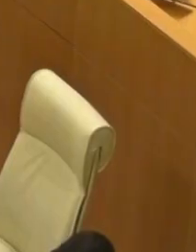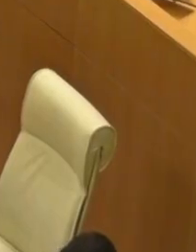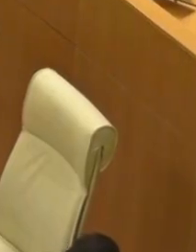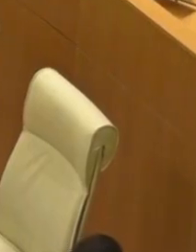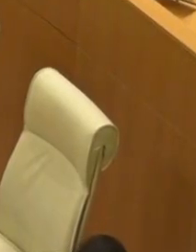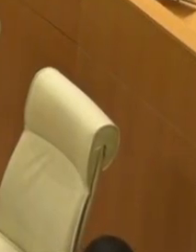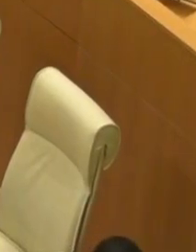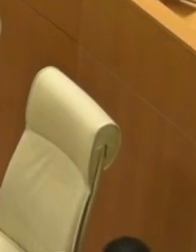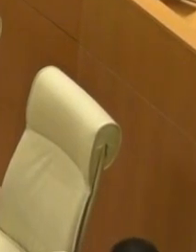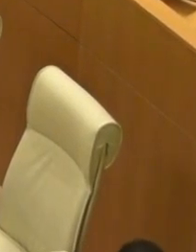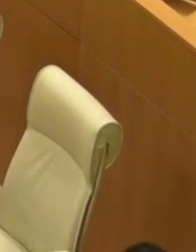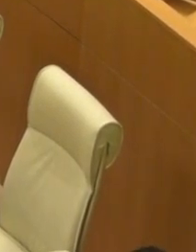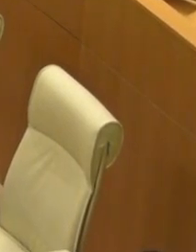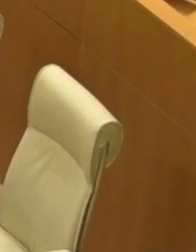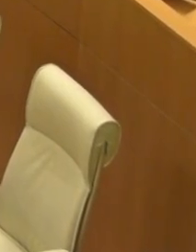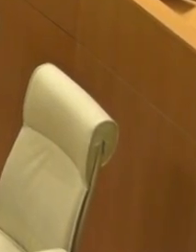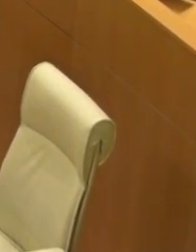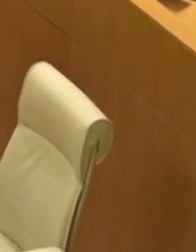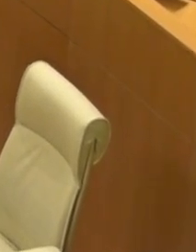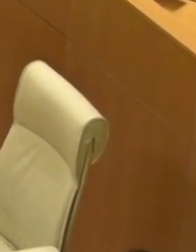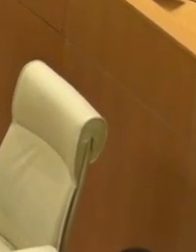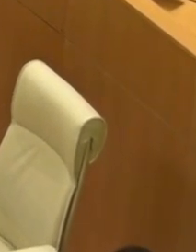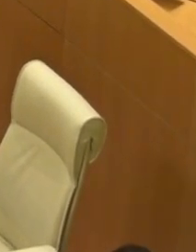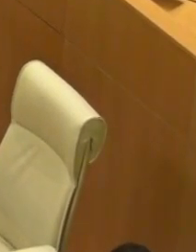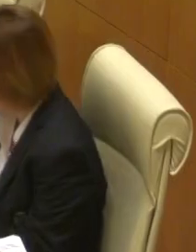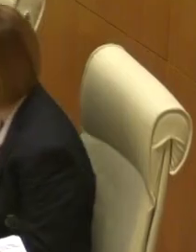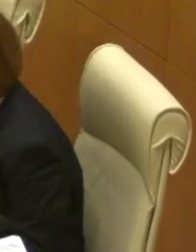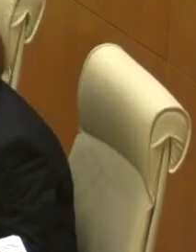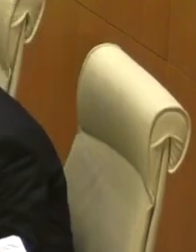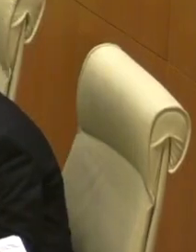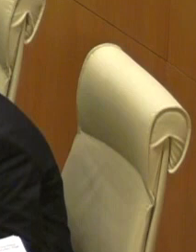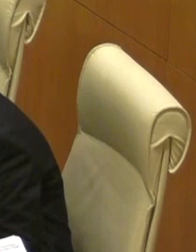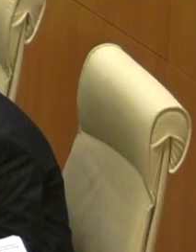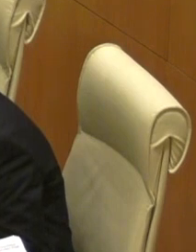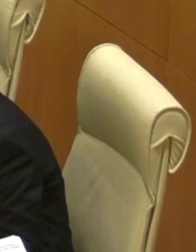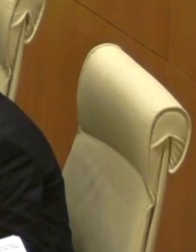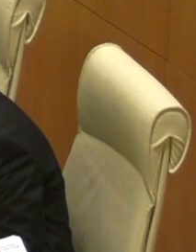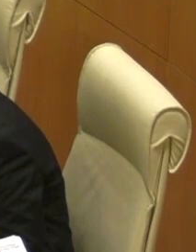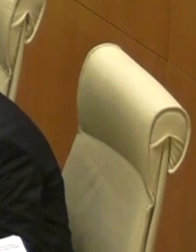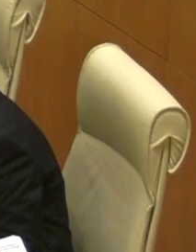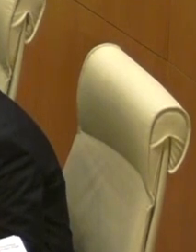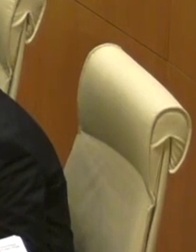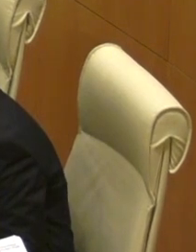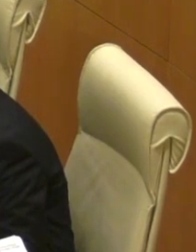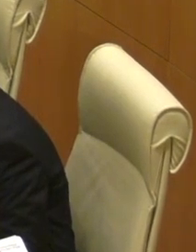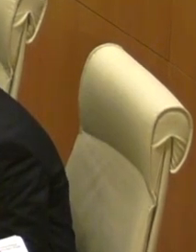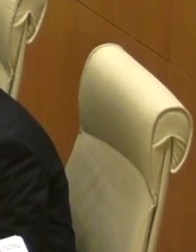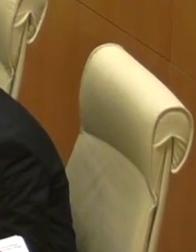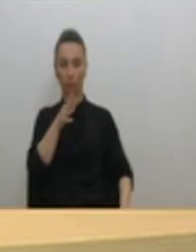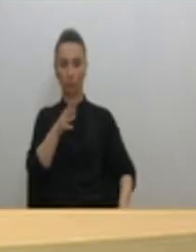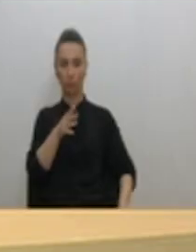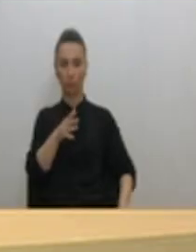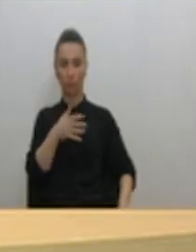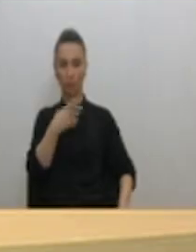გაიხლართეთ. ოპოზიციონერი დეპუტატების შეფასებით, ქართული ოცნება ძალაუფლების შენარჩუნებას ყველა ინსტიტუტის უზურპაციით